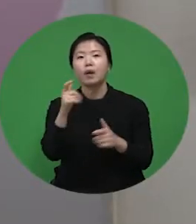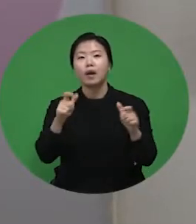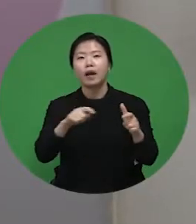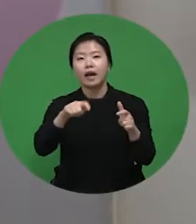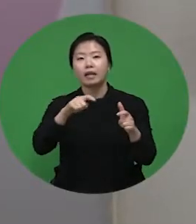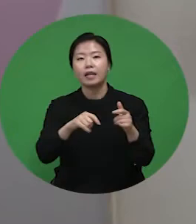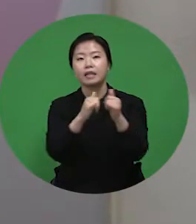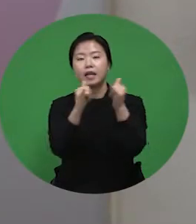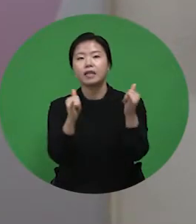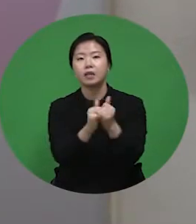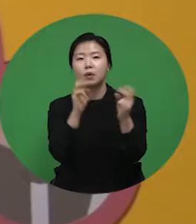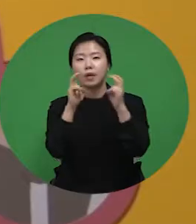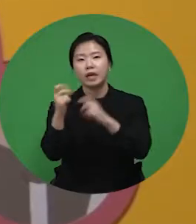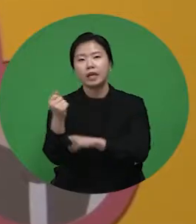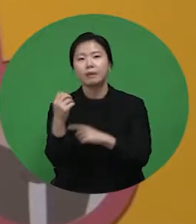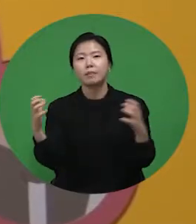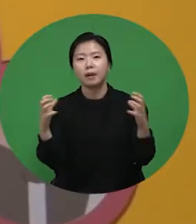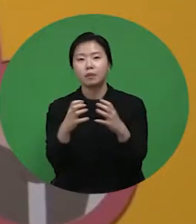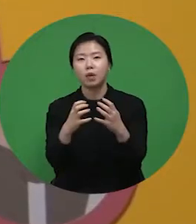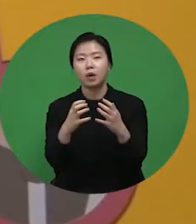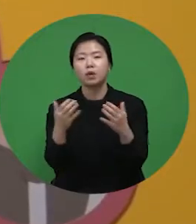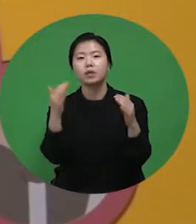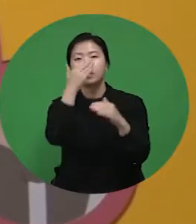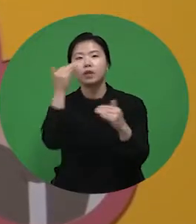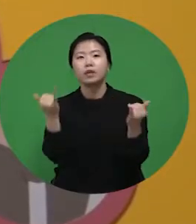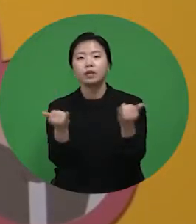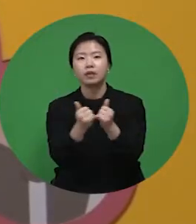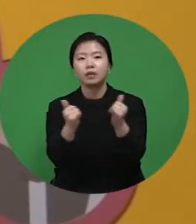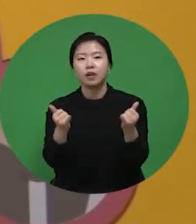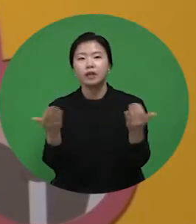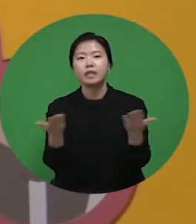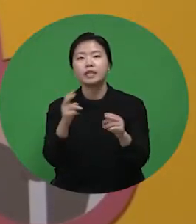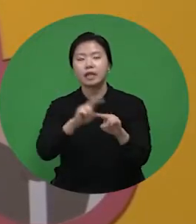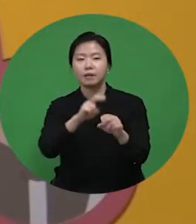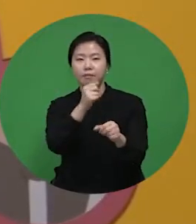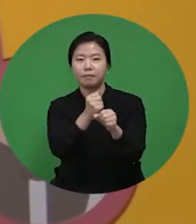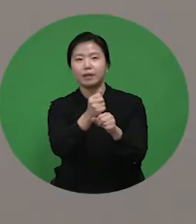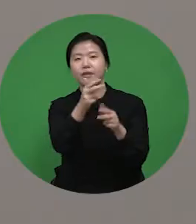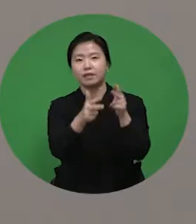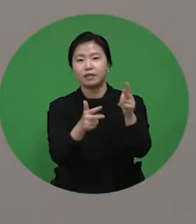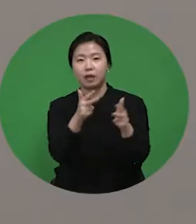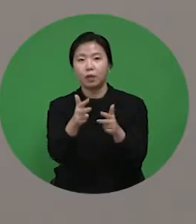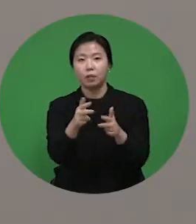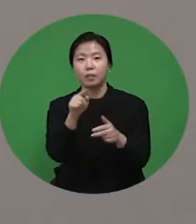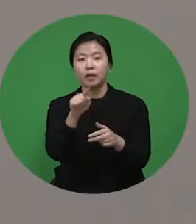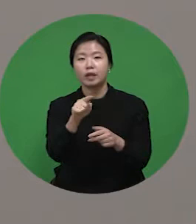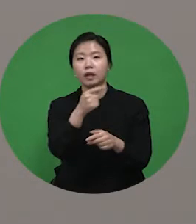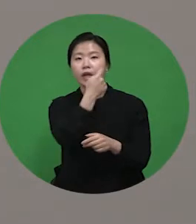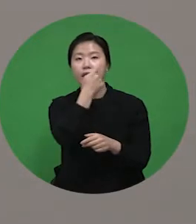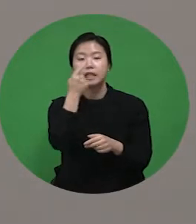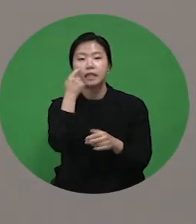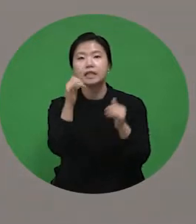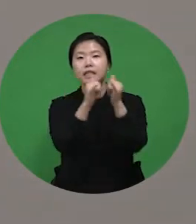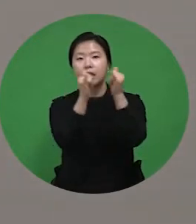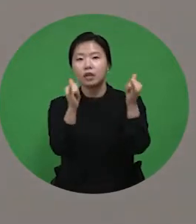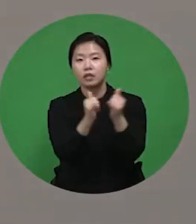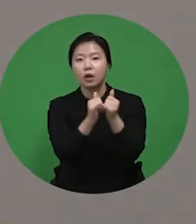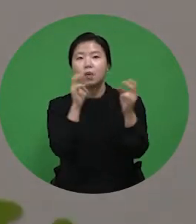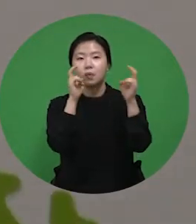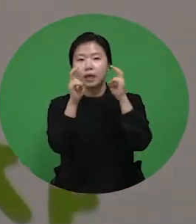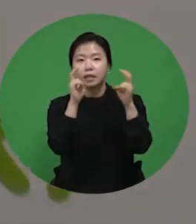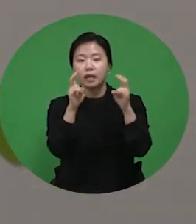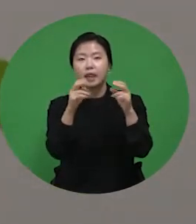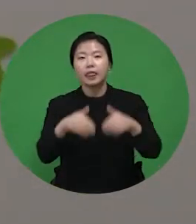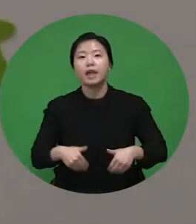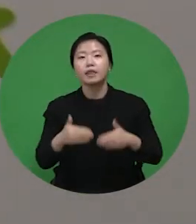관내 사회적 경제기업들이 힘을 합쳐 청년 일자리를 창출하는 사업인데요. 드림키퍼즈 협동조합은 인증